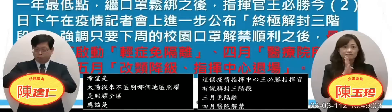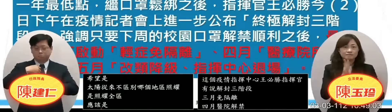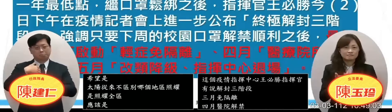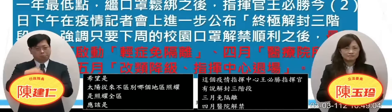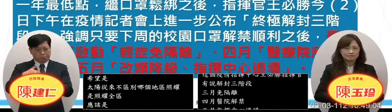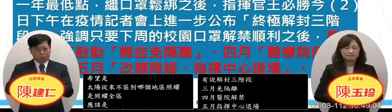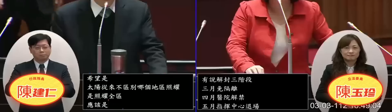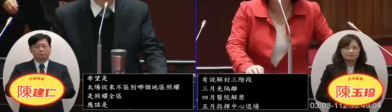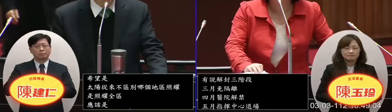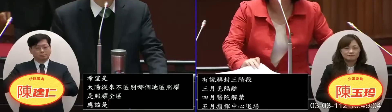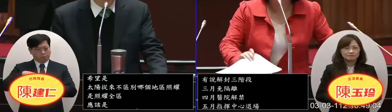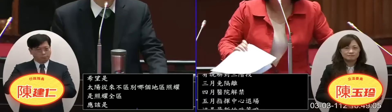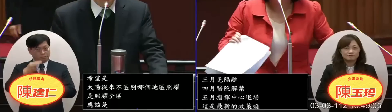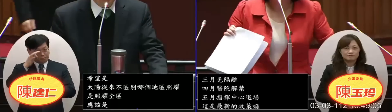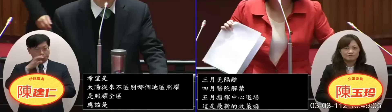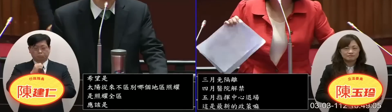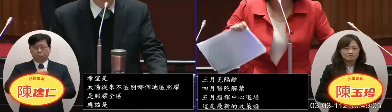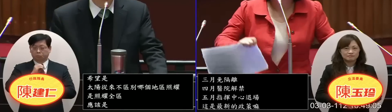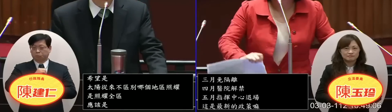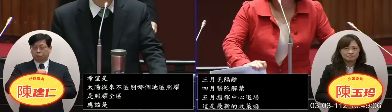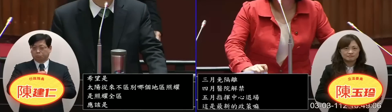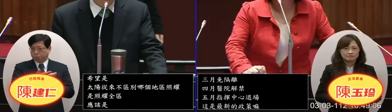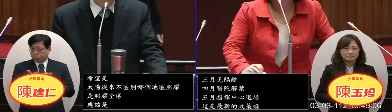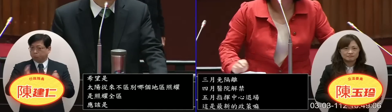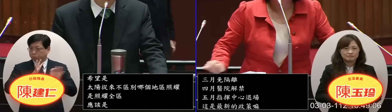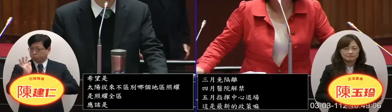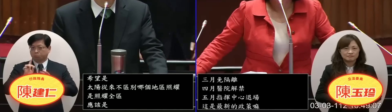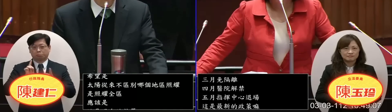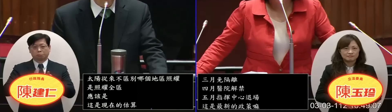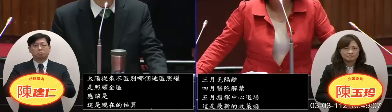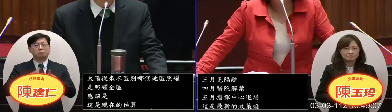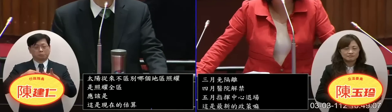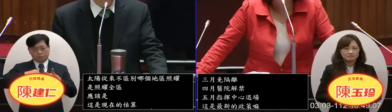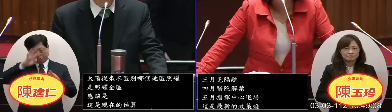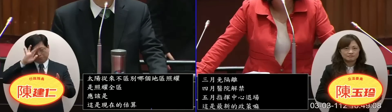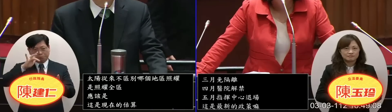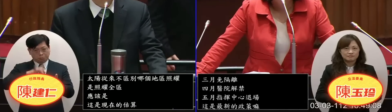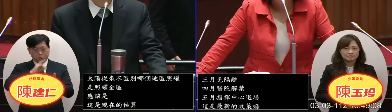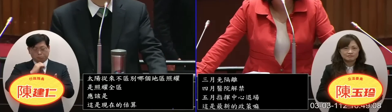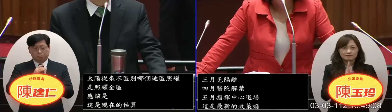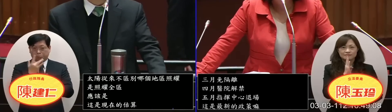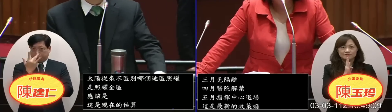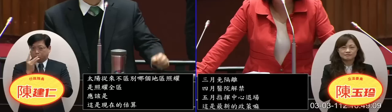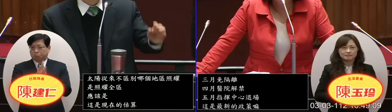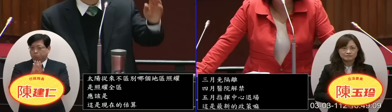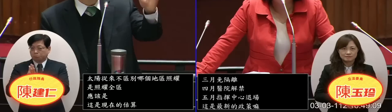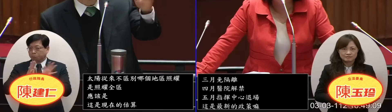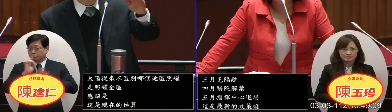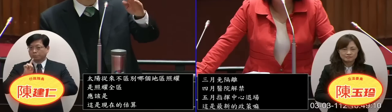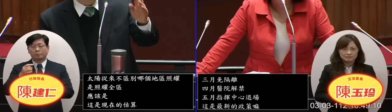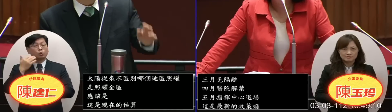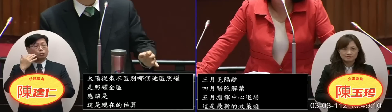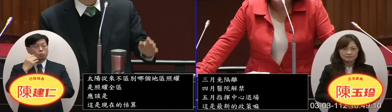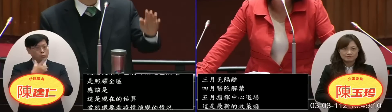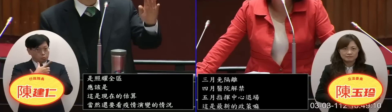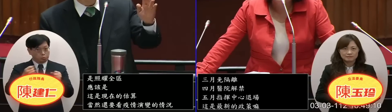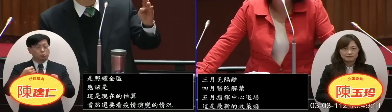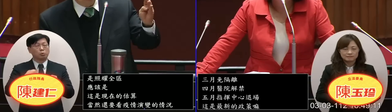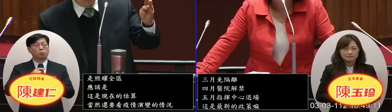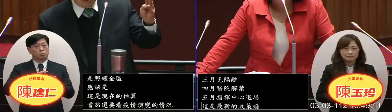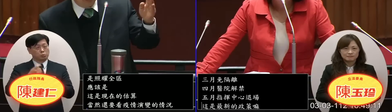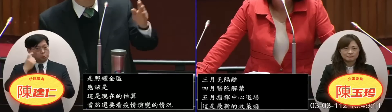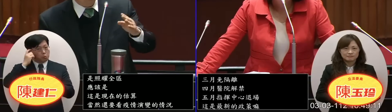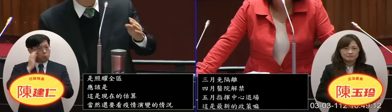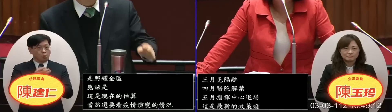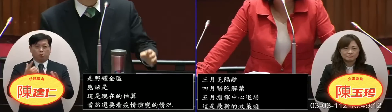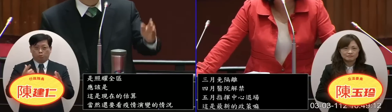算，那当然还要看疫情演变的情况，还有这个病毒株演变的情况。那如果是一切按照我们现